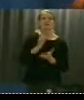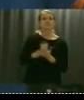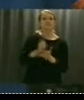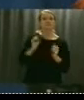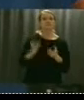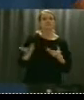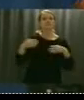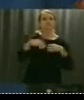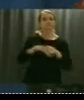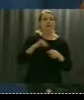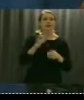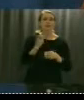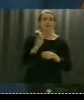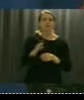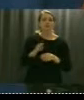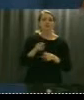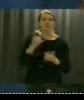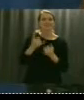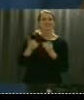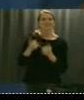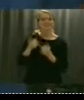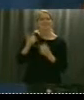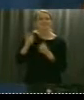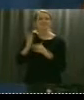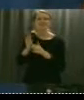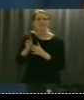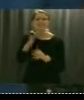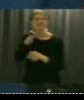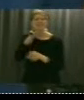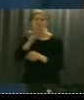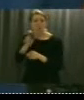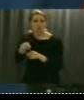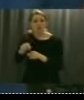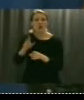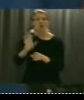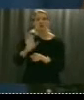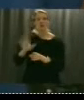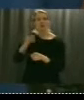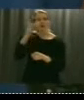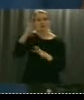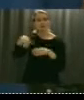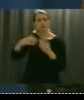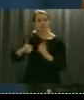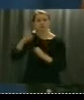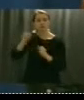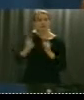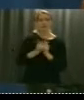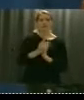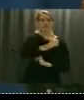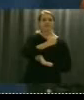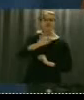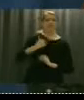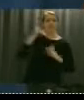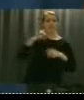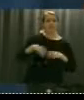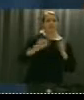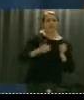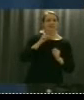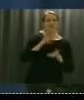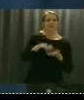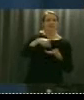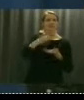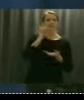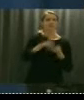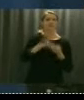medlem i Icon senast i februari. Deras kulturchef kommer att träffa våra kulturchef i nästa vecka för att diskutera ett